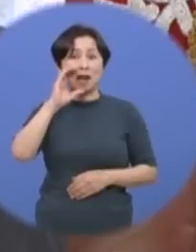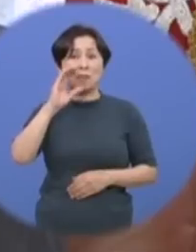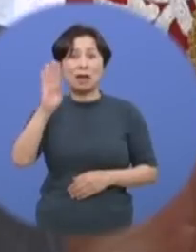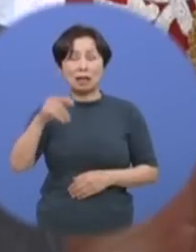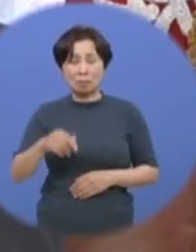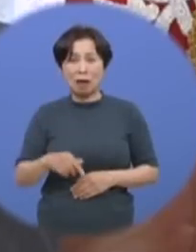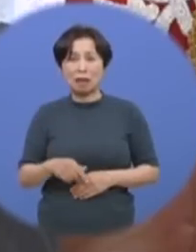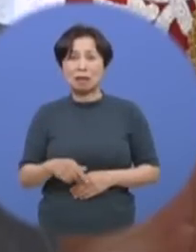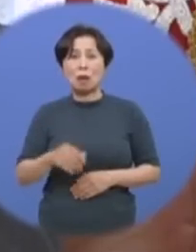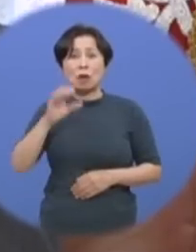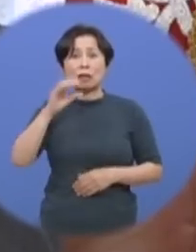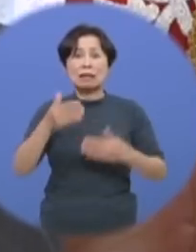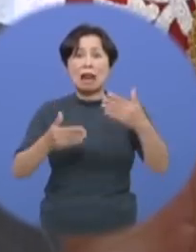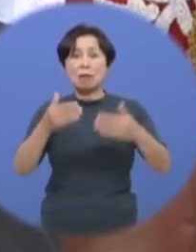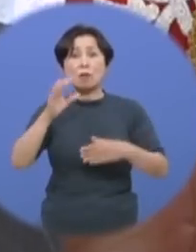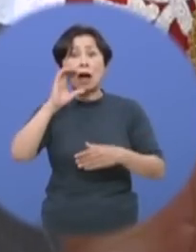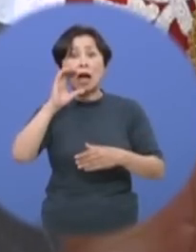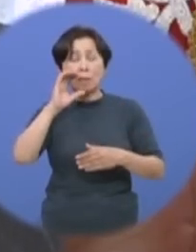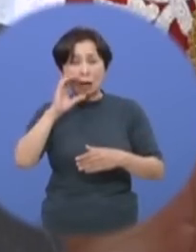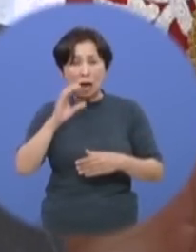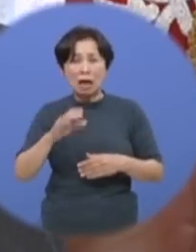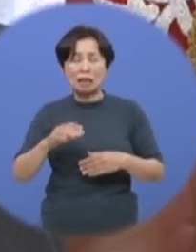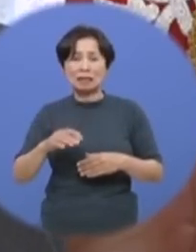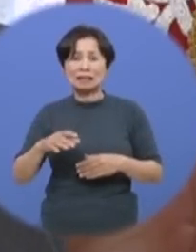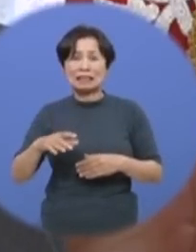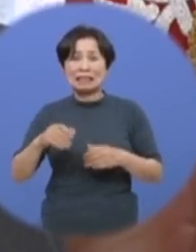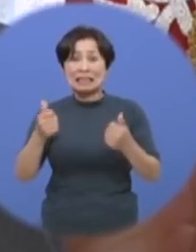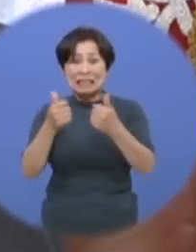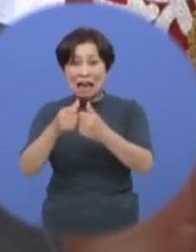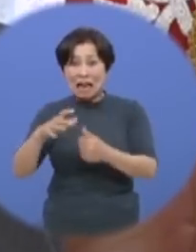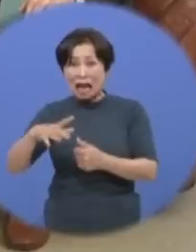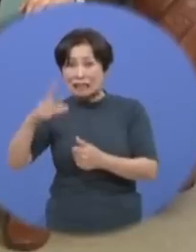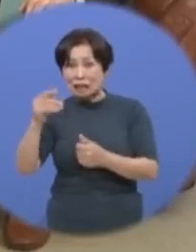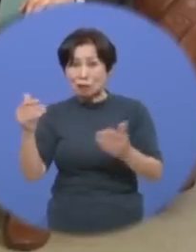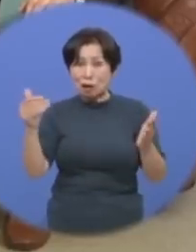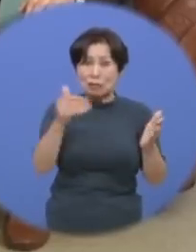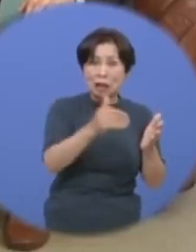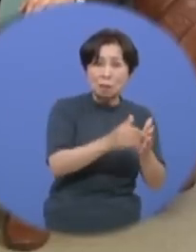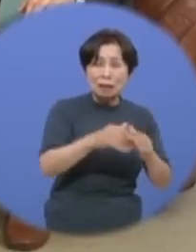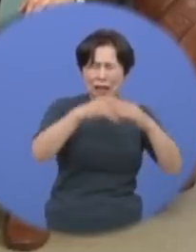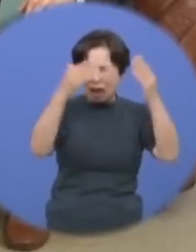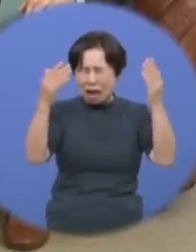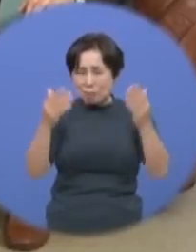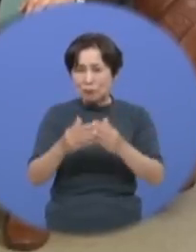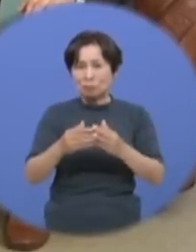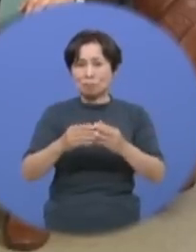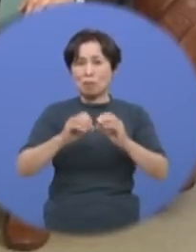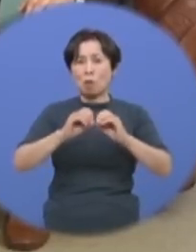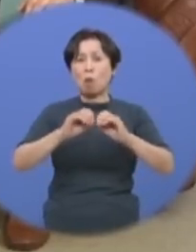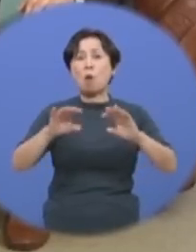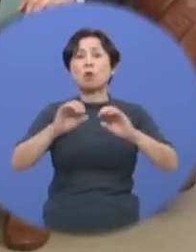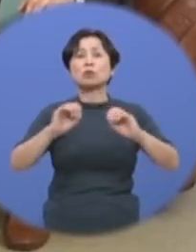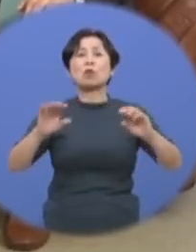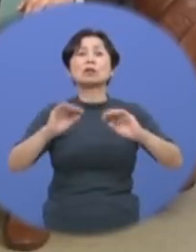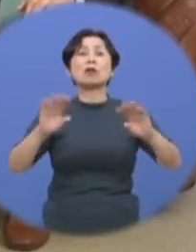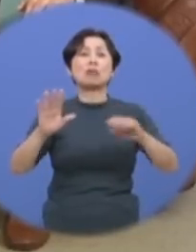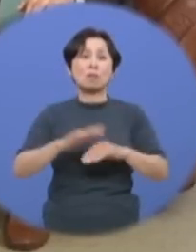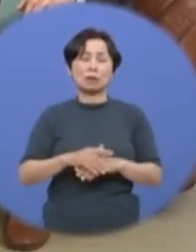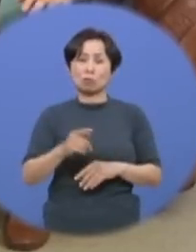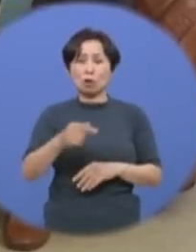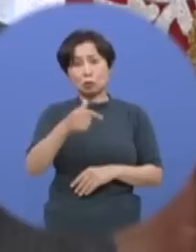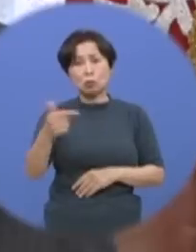から中継してくれるんですねこれはものすごく良いことでね残念ながら1回戦で負けるチームだってあるわけですよ